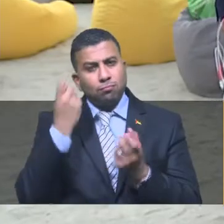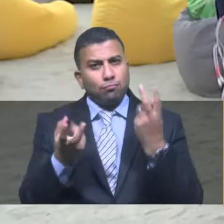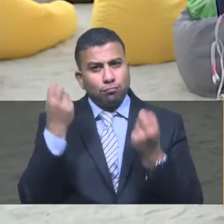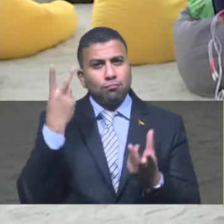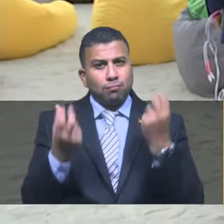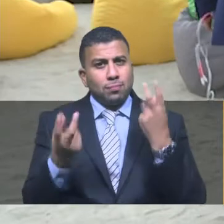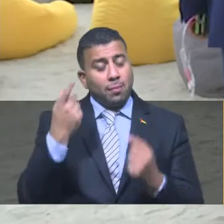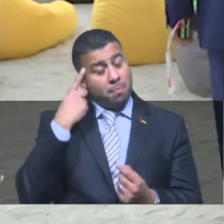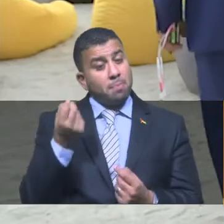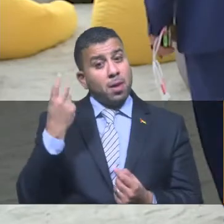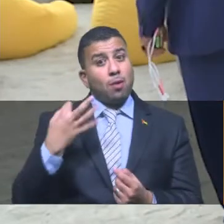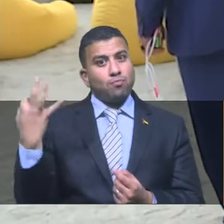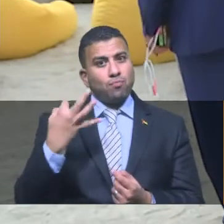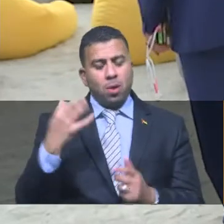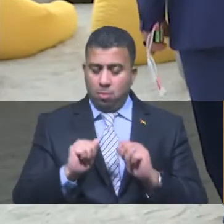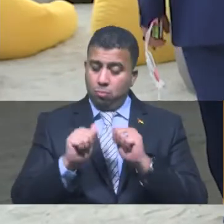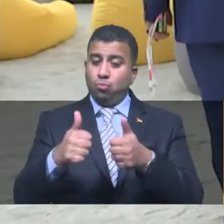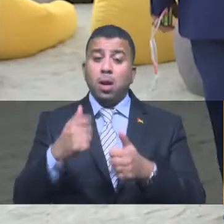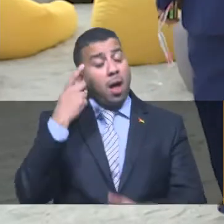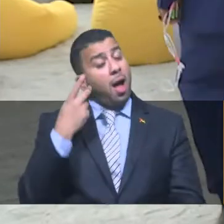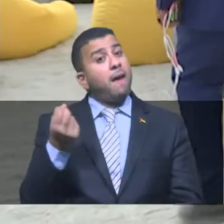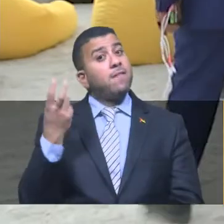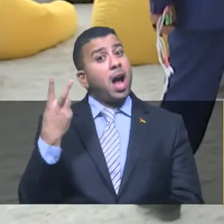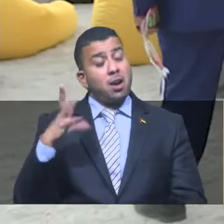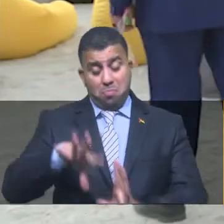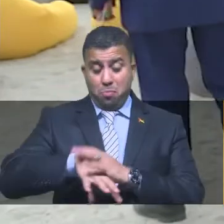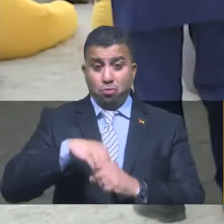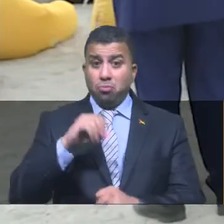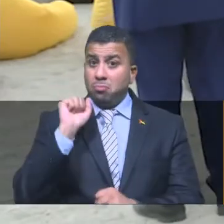الإبداع والابتكار والمشاركة بأفكار ومشاريع